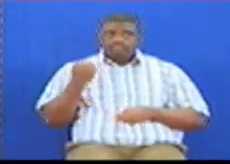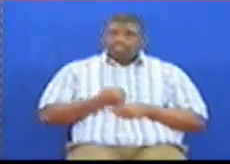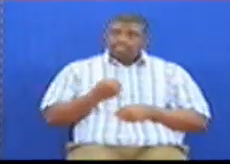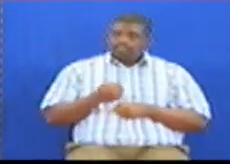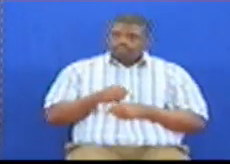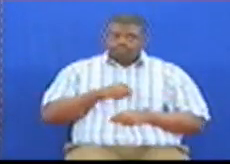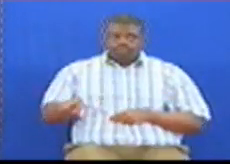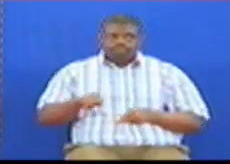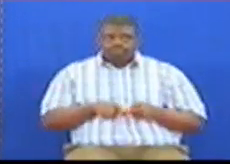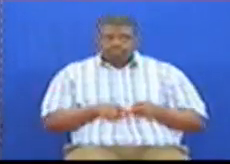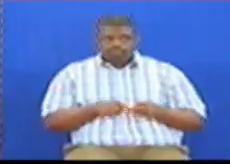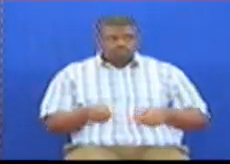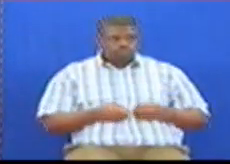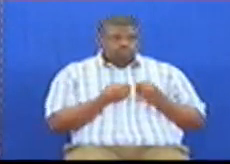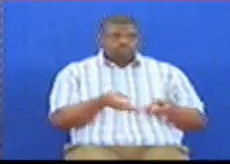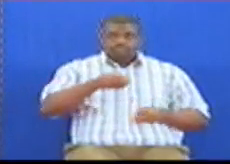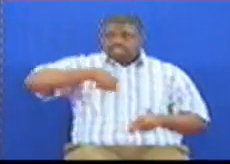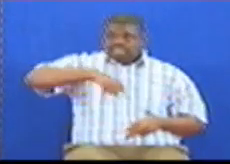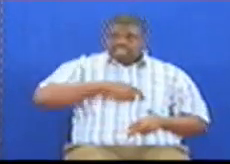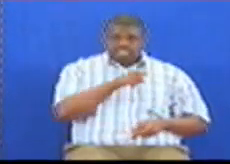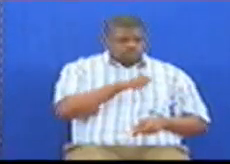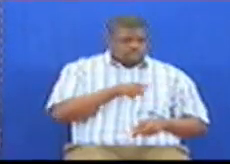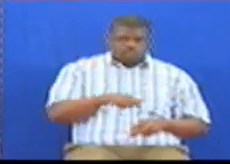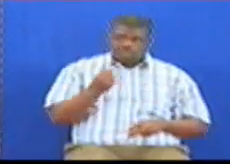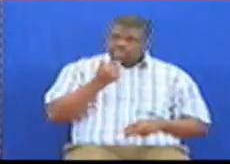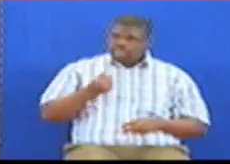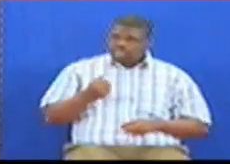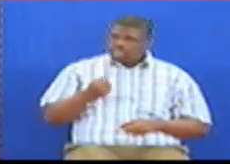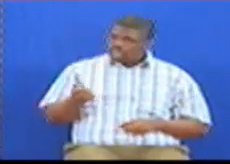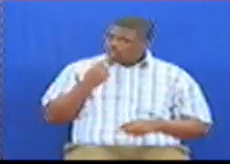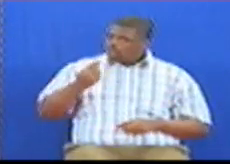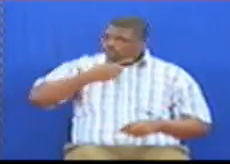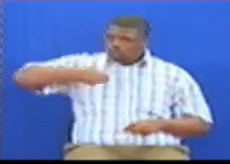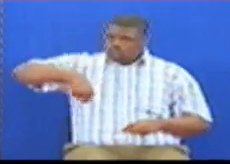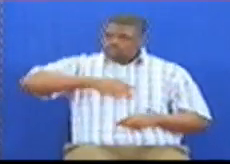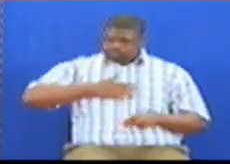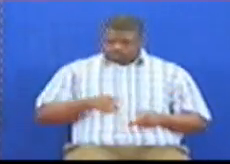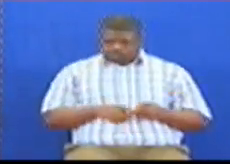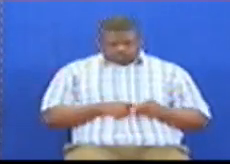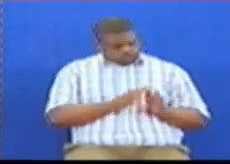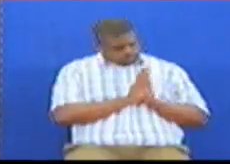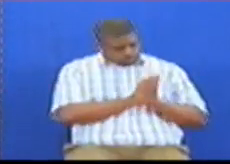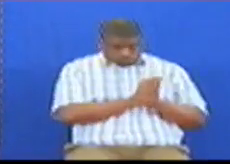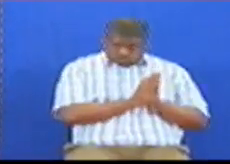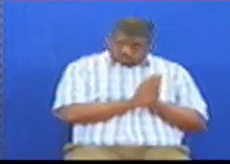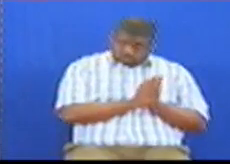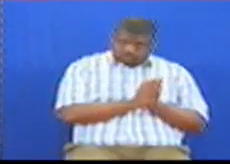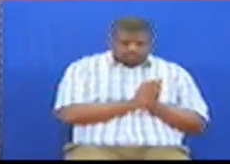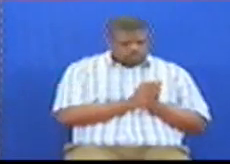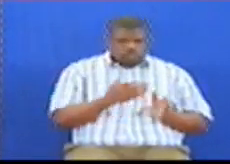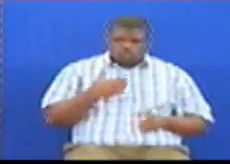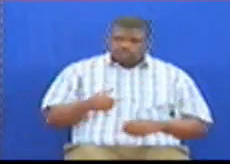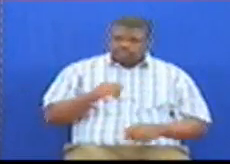ambayo tumempa sio Tanzania kwa kura zetu. Mheshimiwa pia nimshukuru sana mheshimiwa waziri